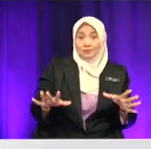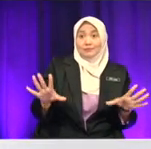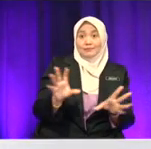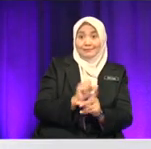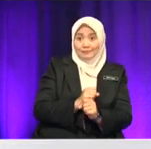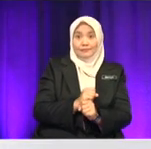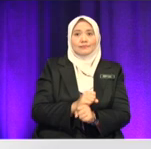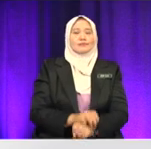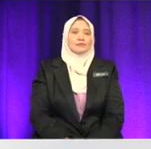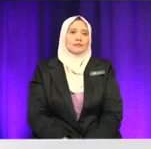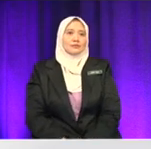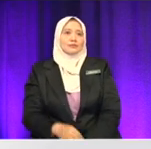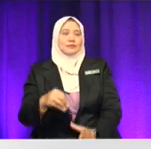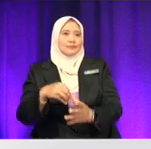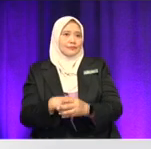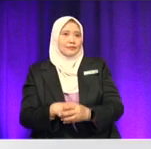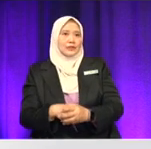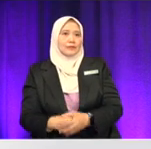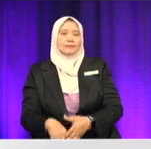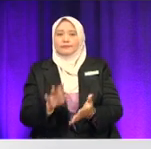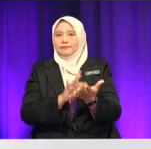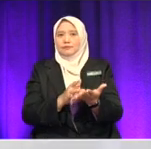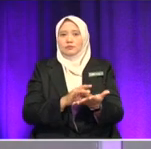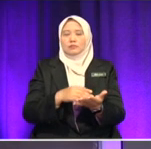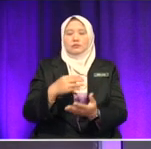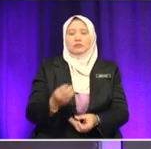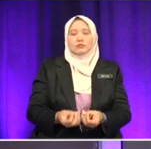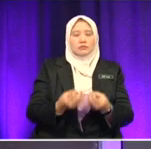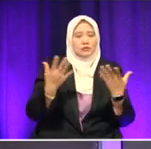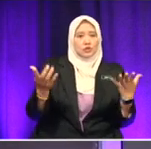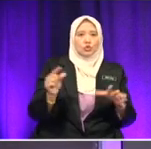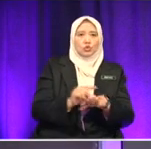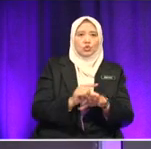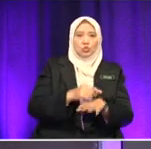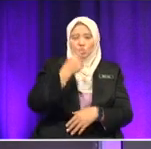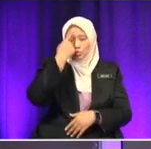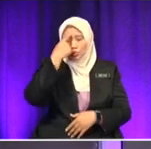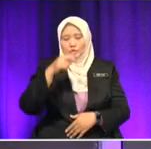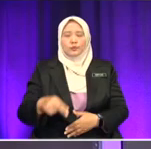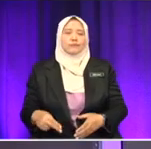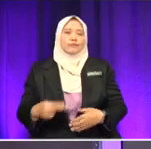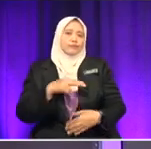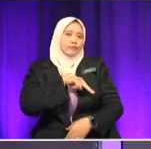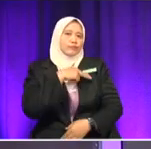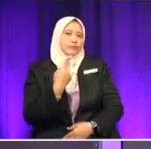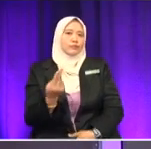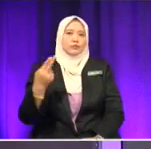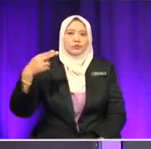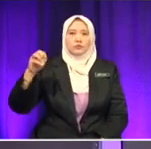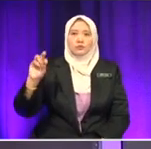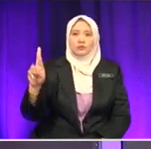Okey. Dalam bidang perubatan, mikroorganisma juga banyak digunakan untuk hormon, penghasilan hormon, kemudian vaksin dan